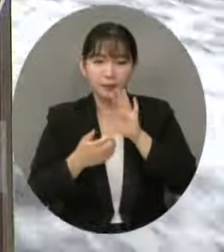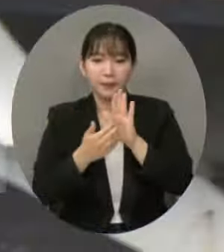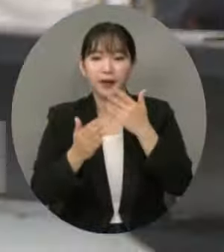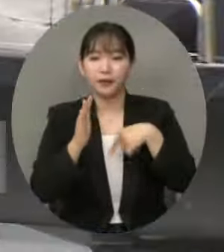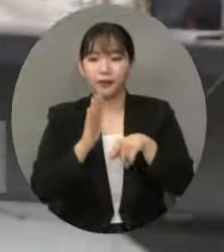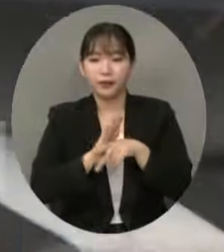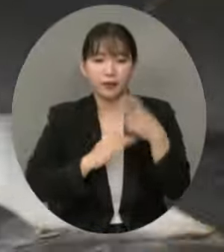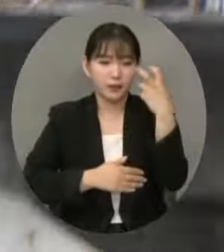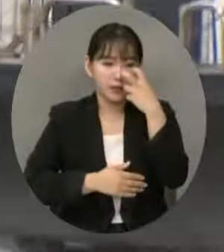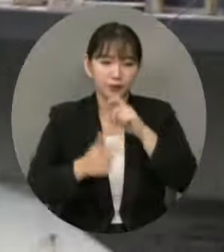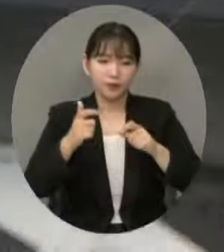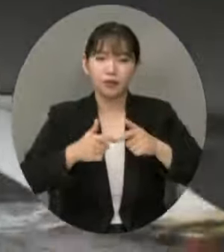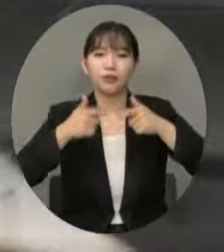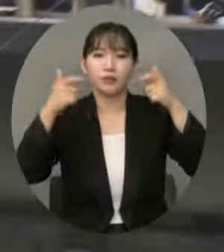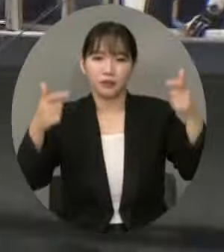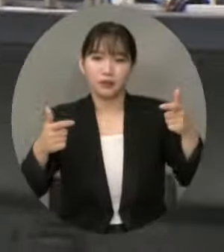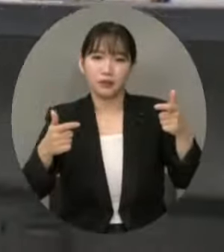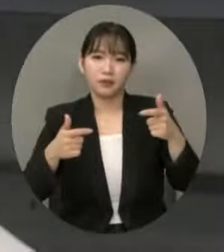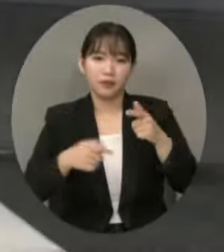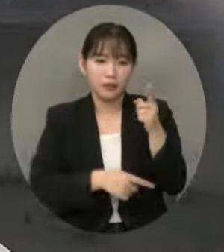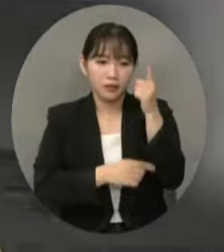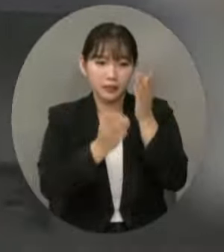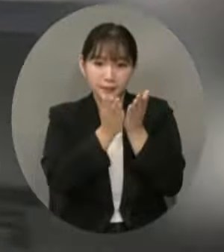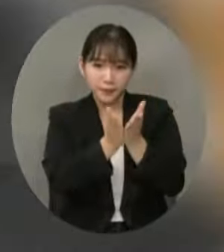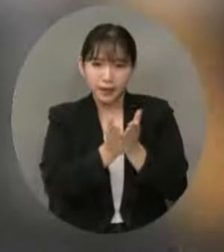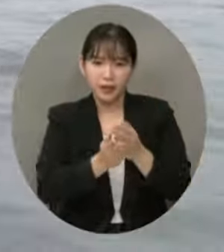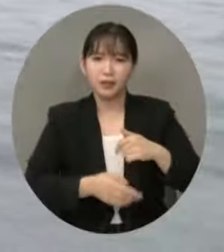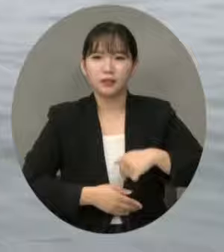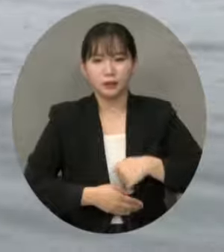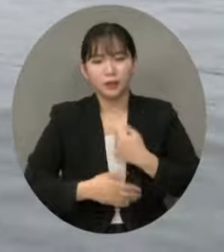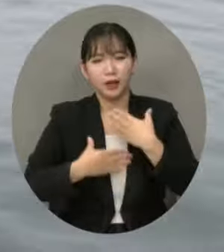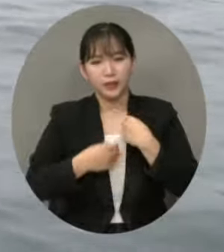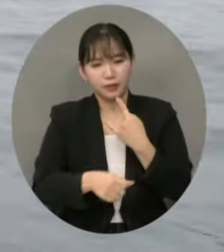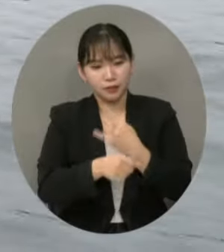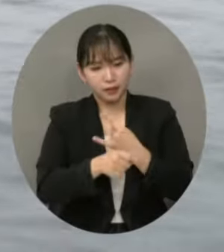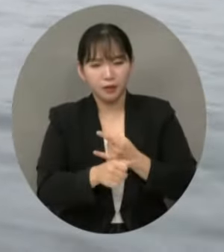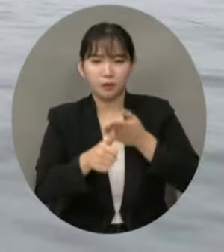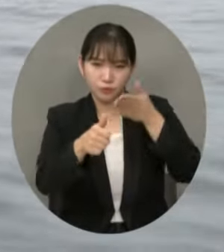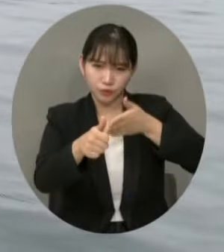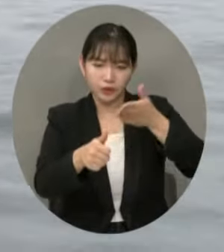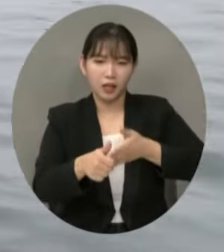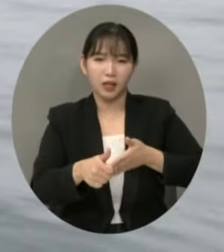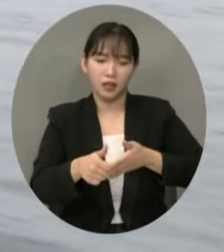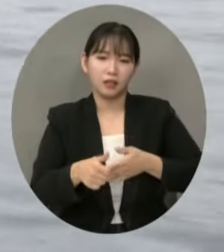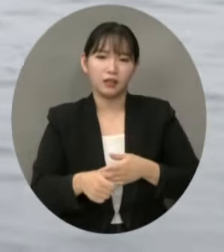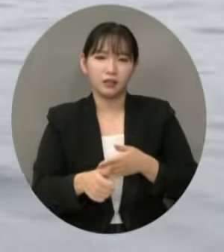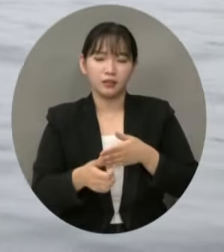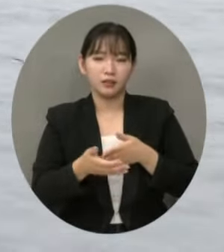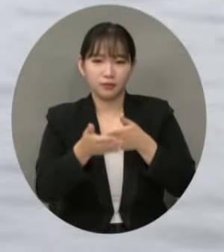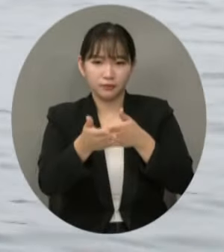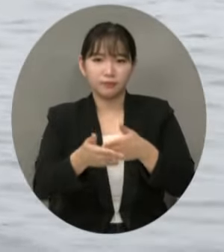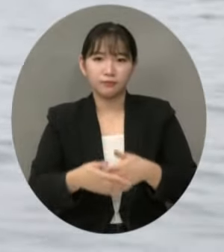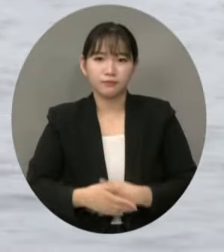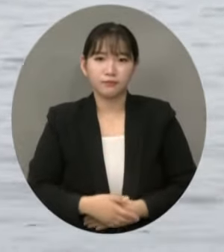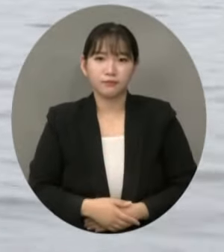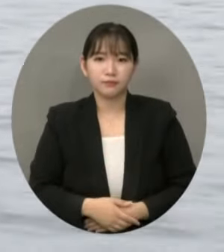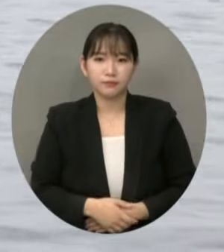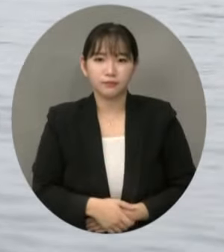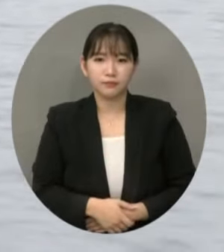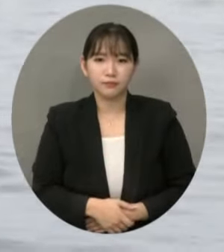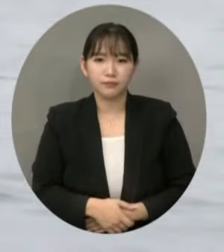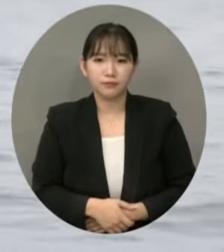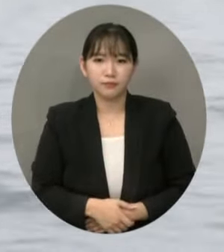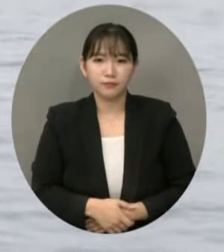수시 단속을 강화하는 한편 낚시 어선에게 자발적인 안전사고 방지에 협조를 당부했습니다. MBC